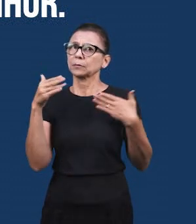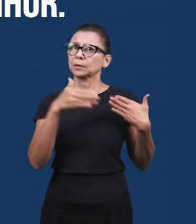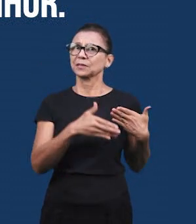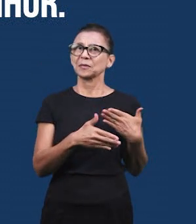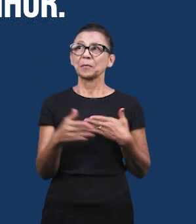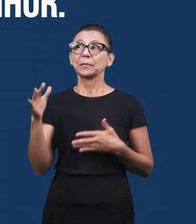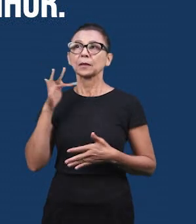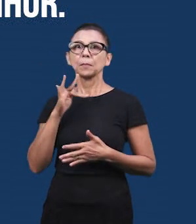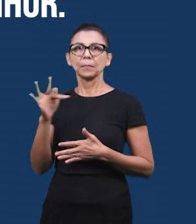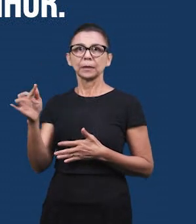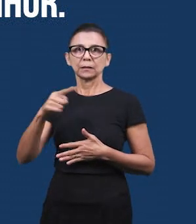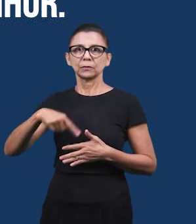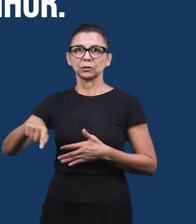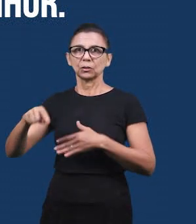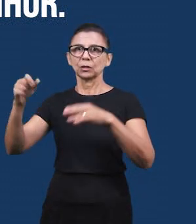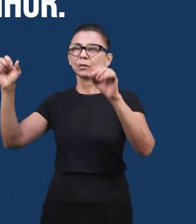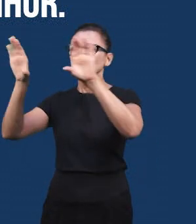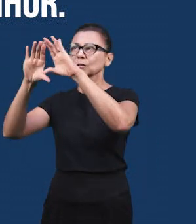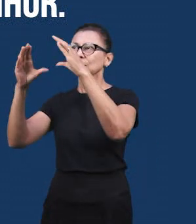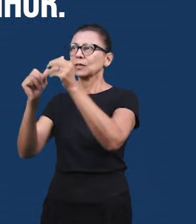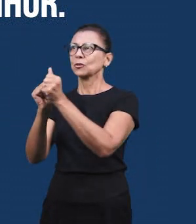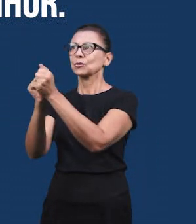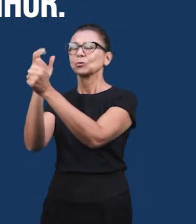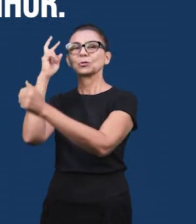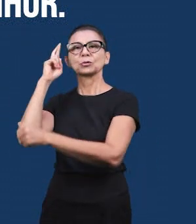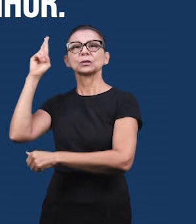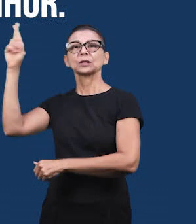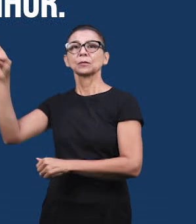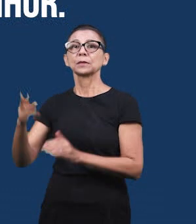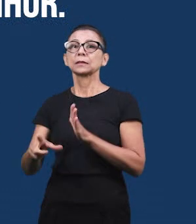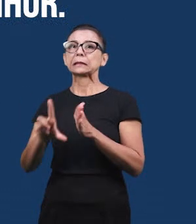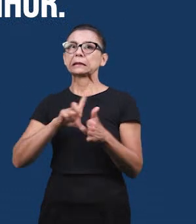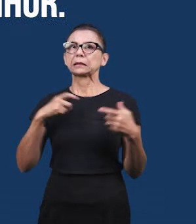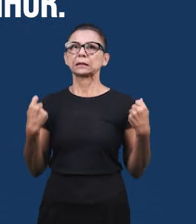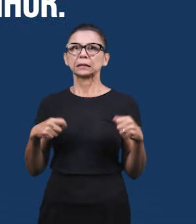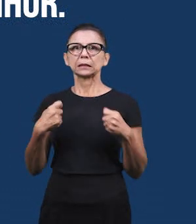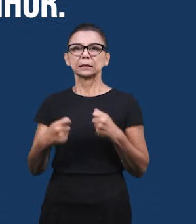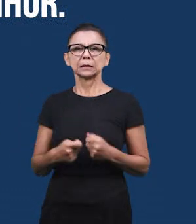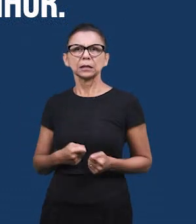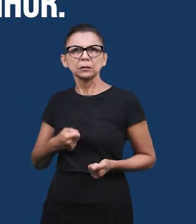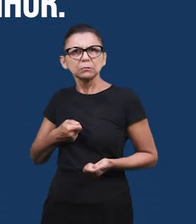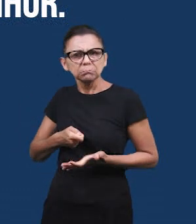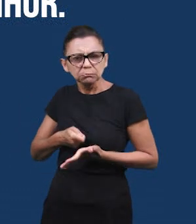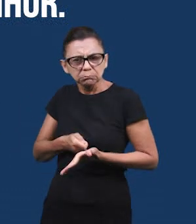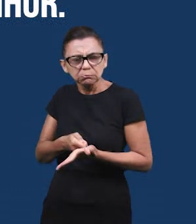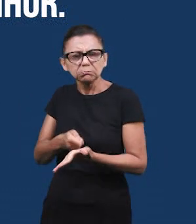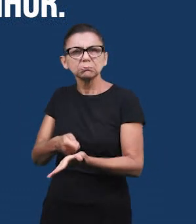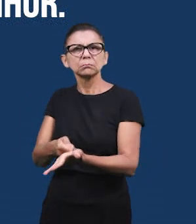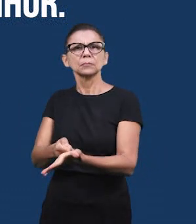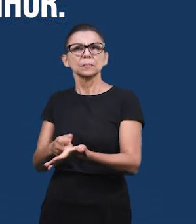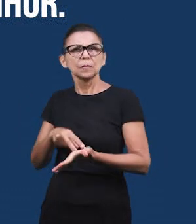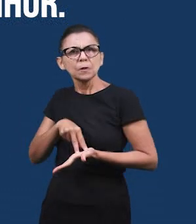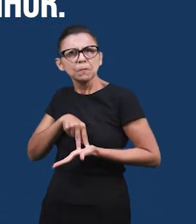можем отойти. Вскоре мы будем во славе с нашим Господом. Нам нужно, чтобы мы